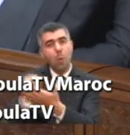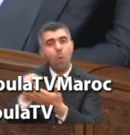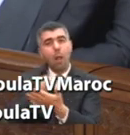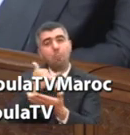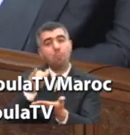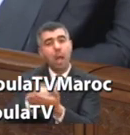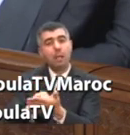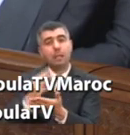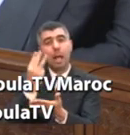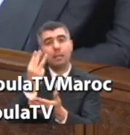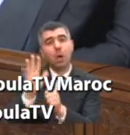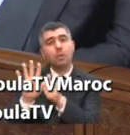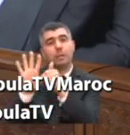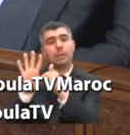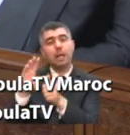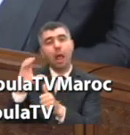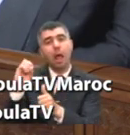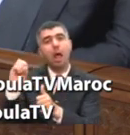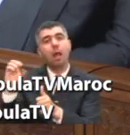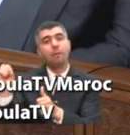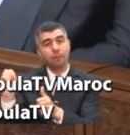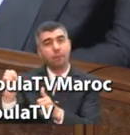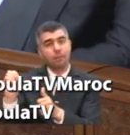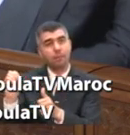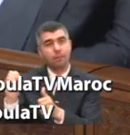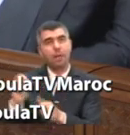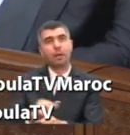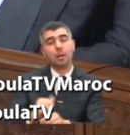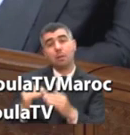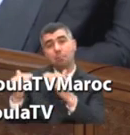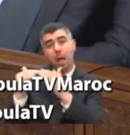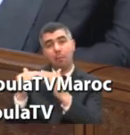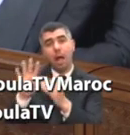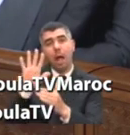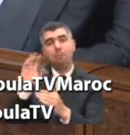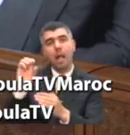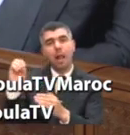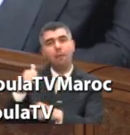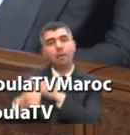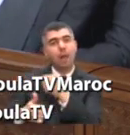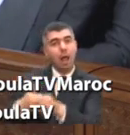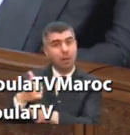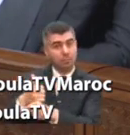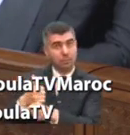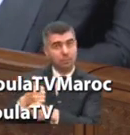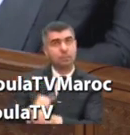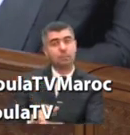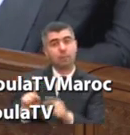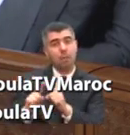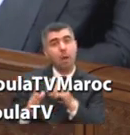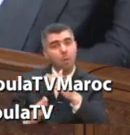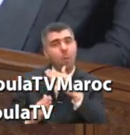63,000 خنزير ومقارنة مع 5,000 سنويا، وهذا يعني تحد